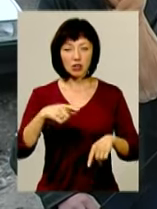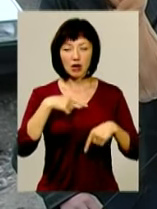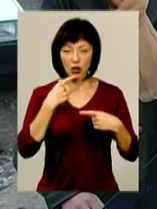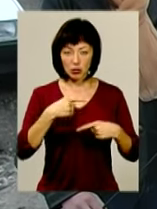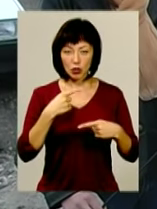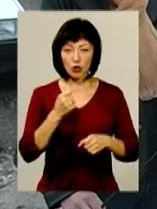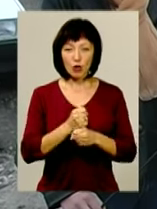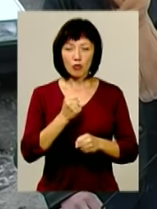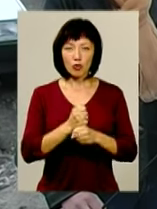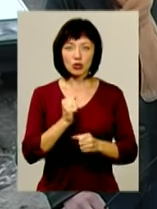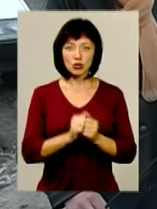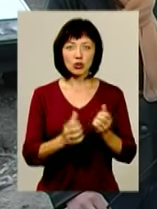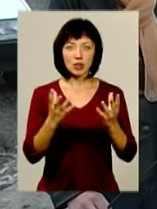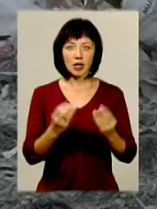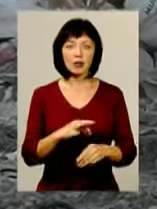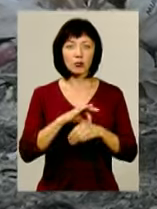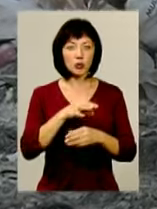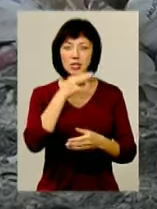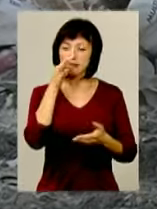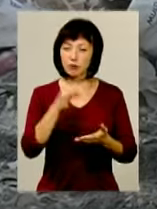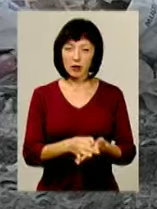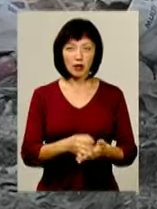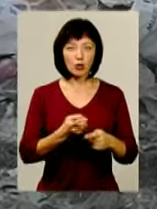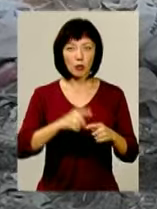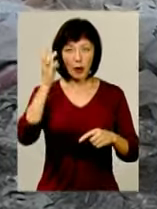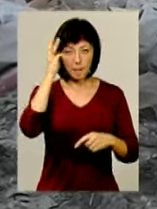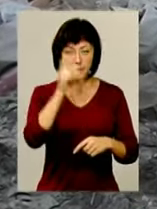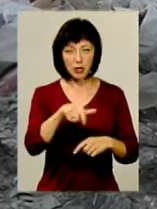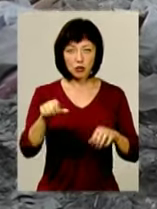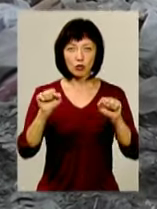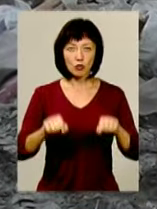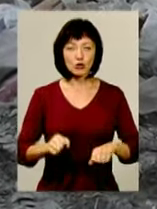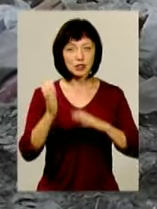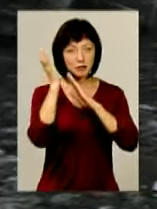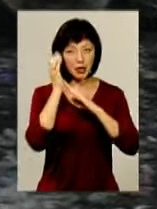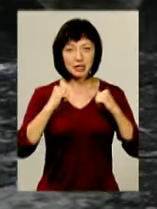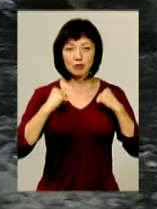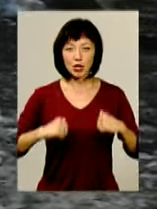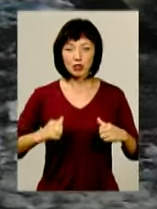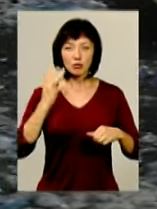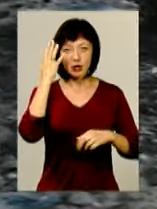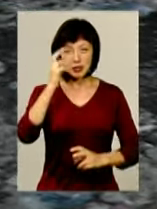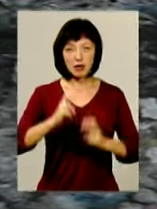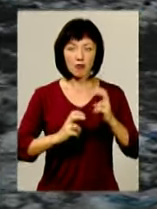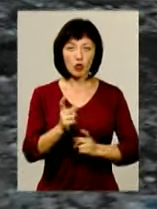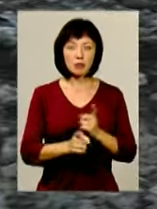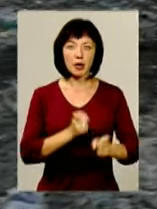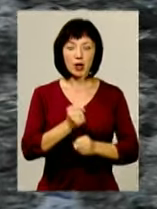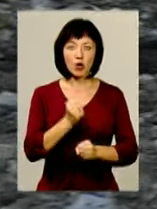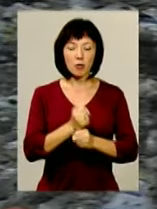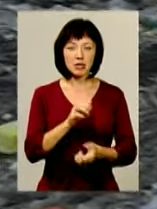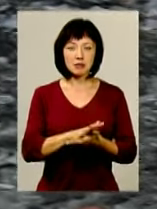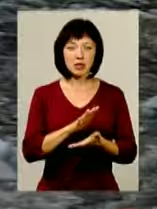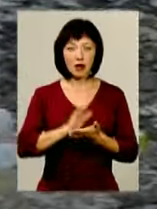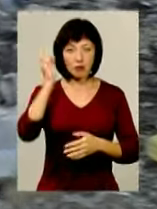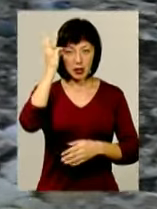переконує, робота щоденно ведеться відповідально, тому хмельничани можуть спати спокійно. А на те, що омріяний завод з переробки сміття в обласному